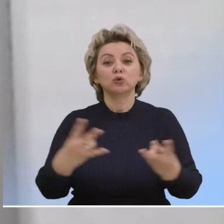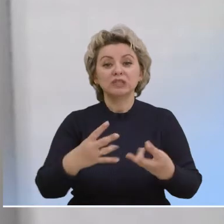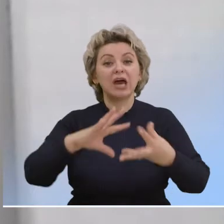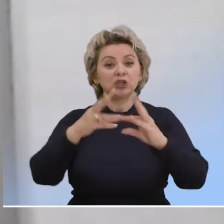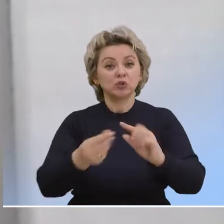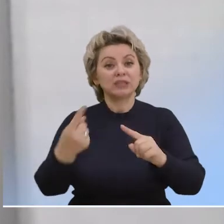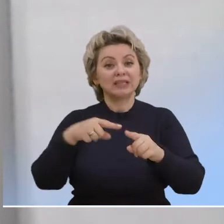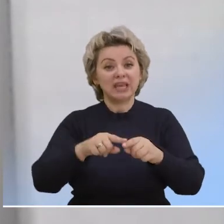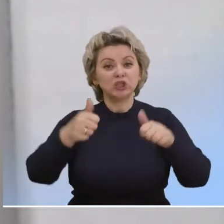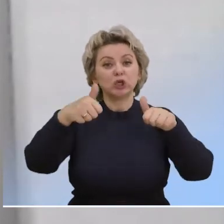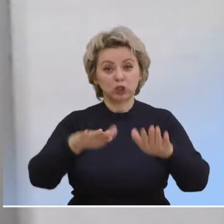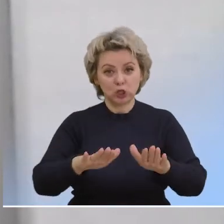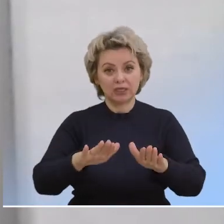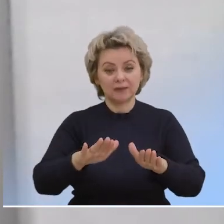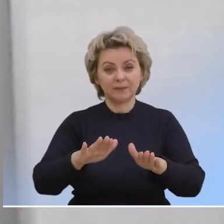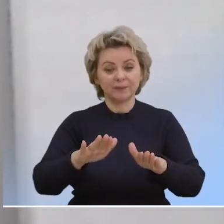востребован результат этих решений.